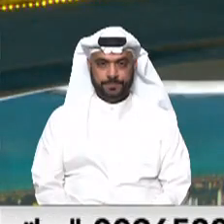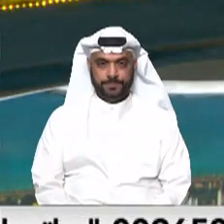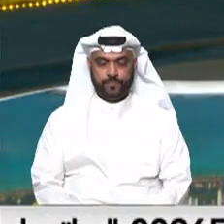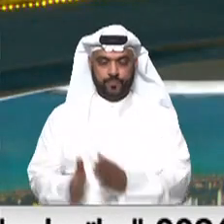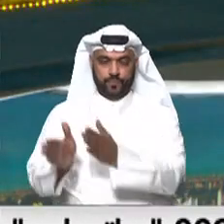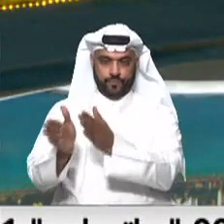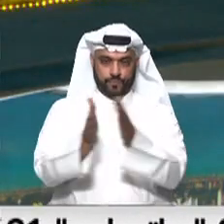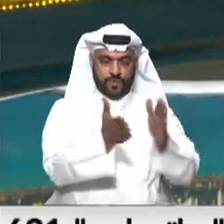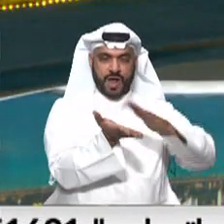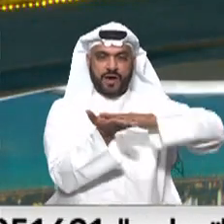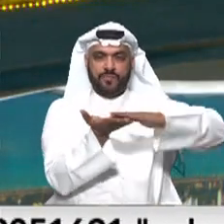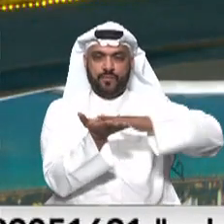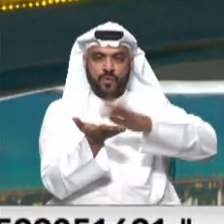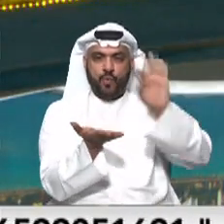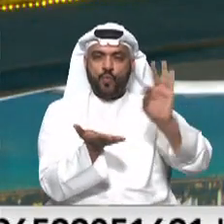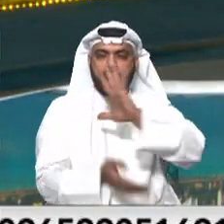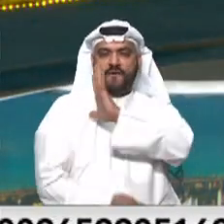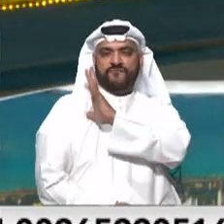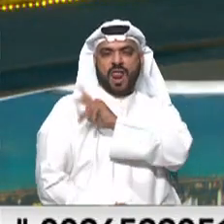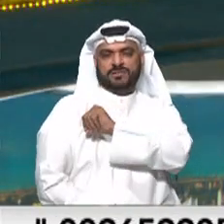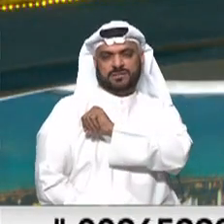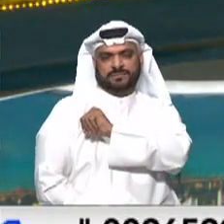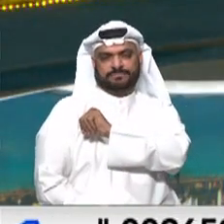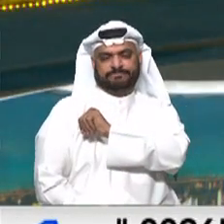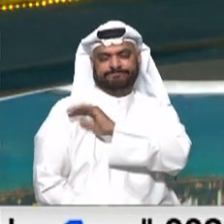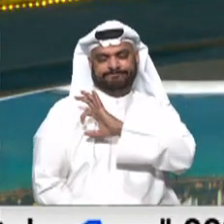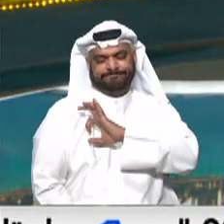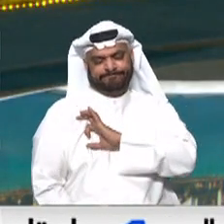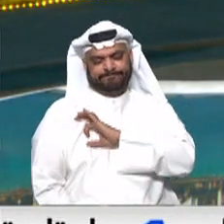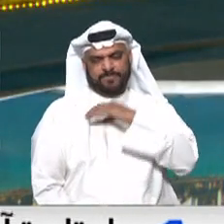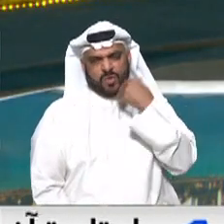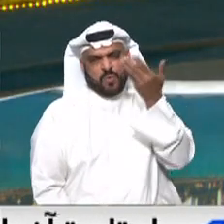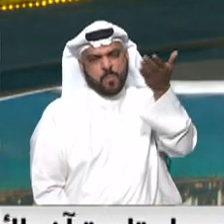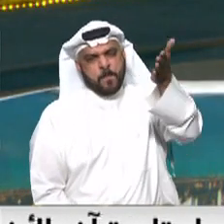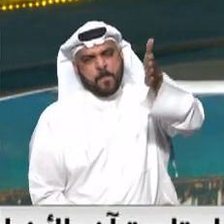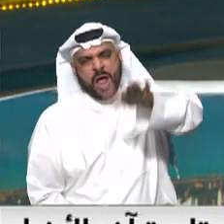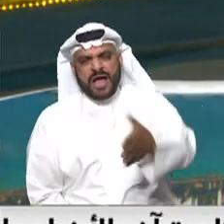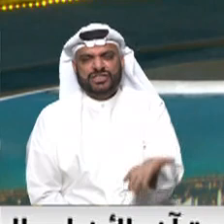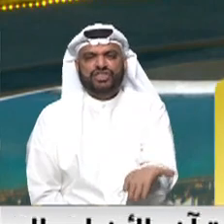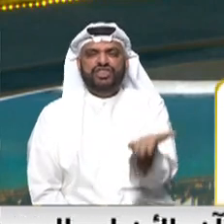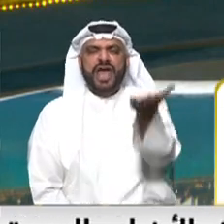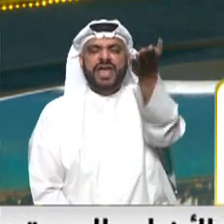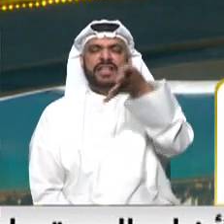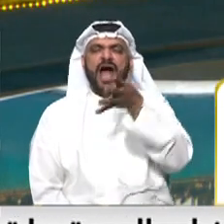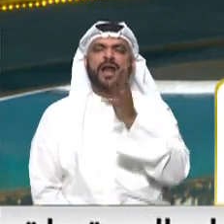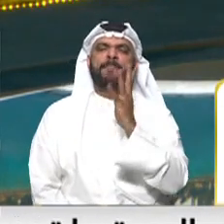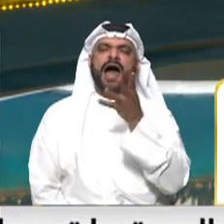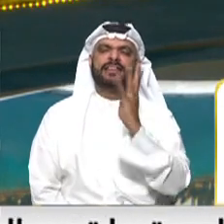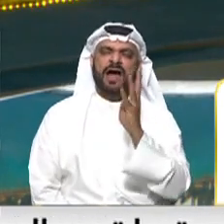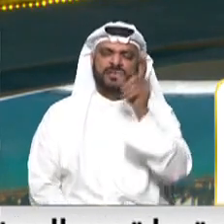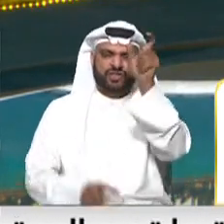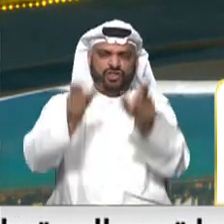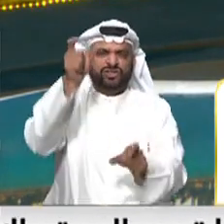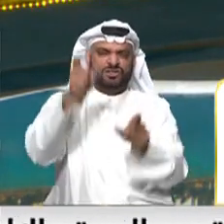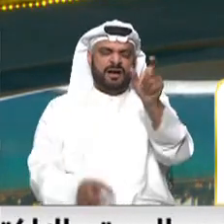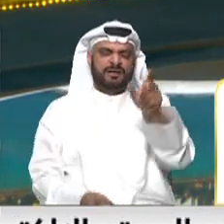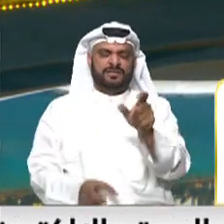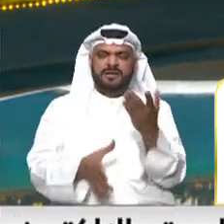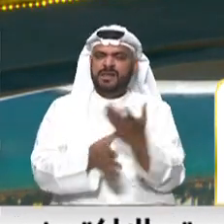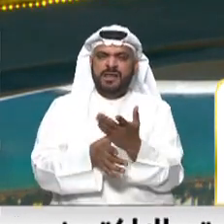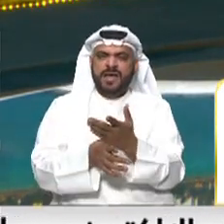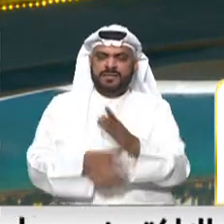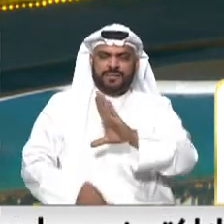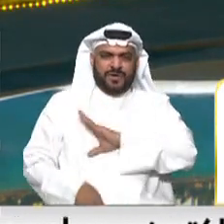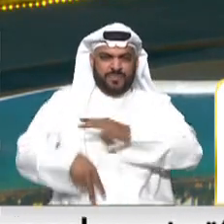في الأراضي الفلسطينية المحتلة استشهد 14 فلسطينيا جراء الغارات الإسرائيلية المتواصلة على